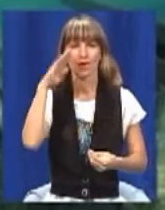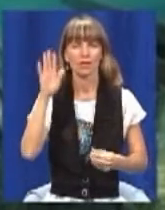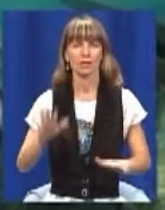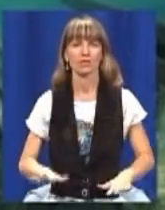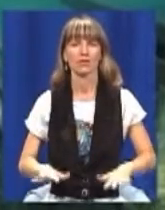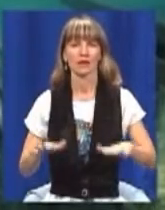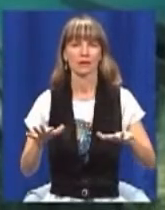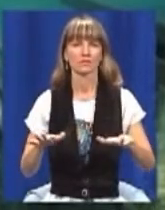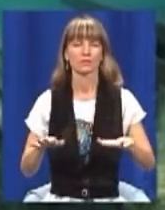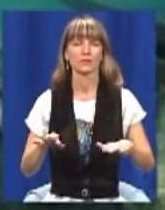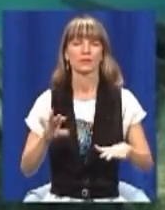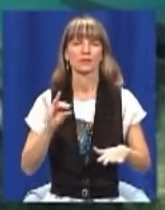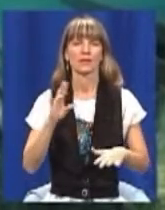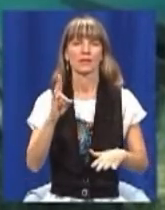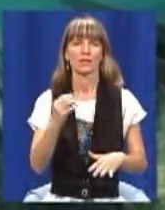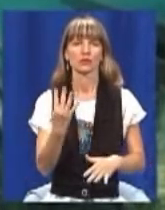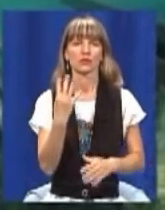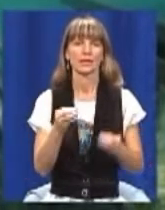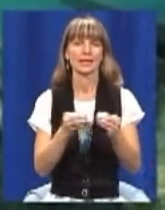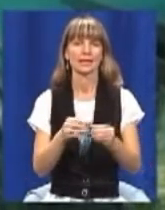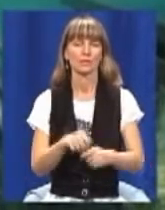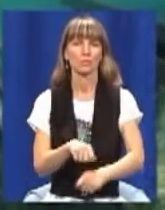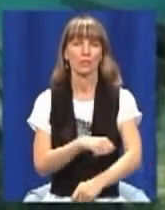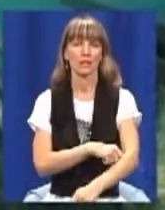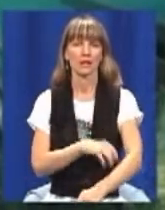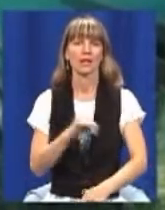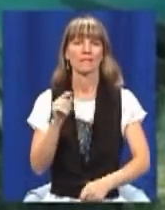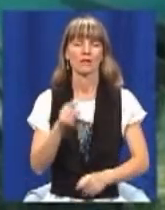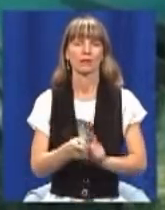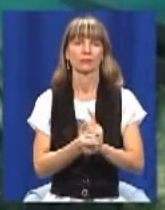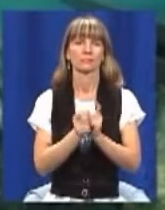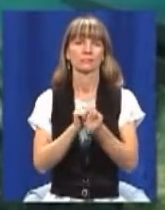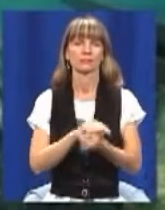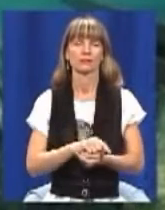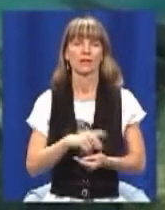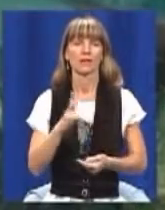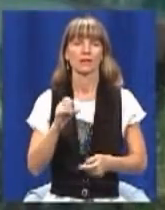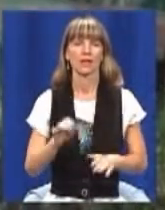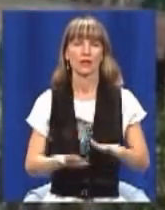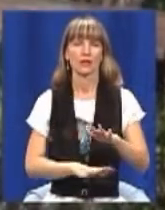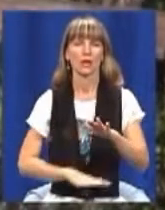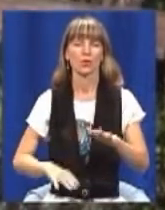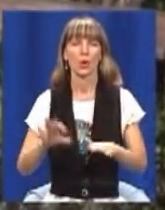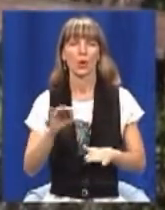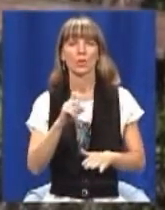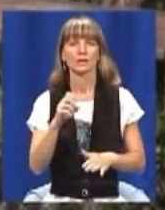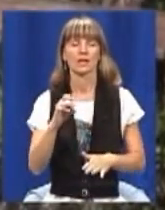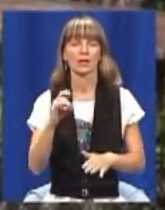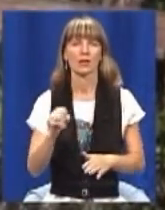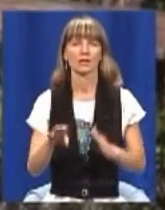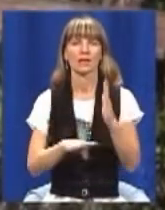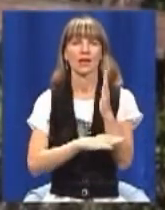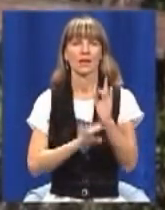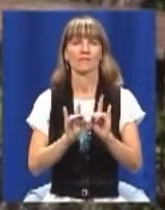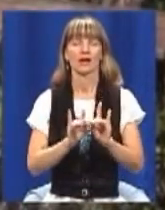якої піднімається на 4-10 метрів, і воно перетворюється на дно озера. Тому всі дерева,